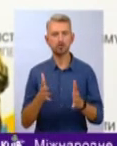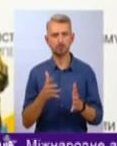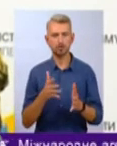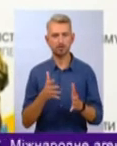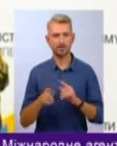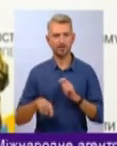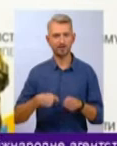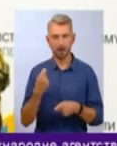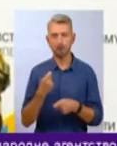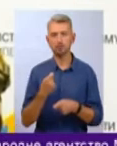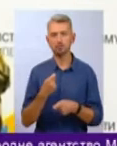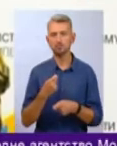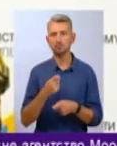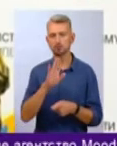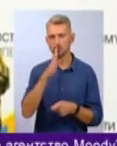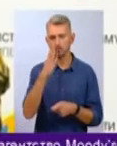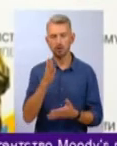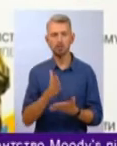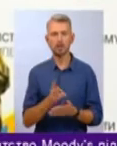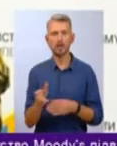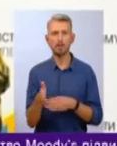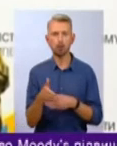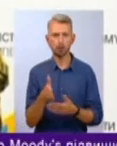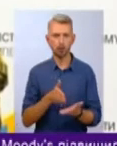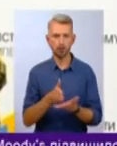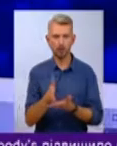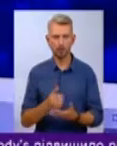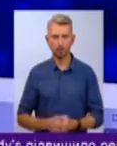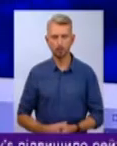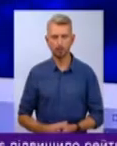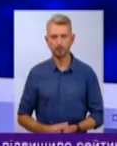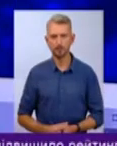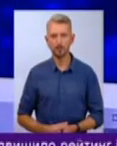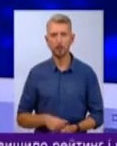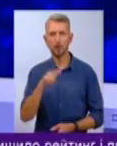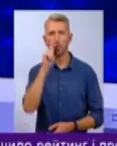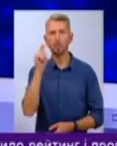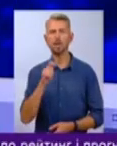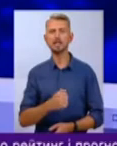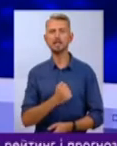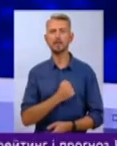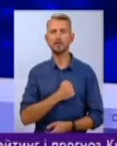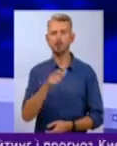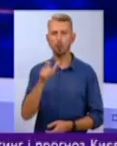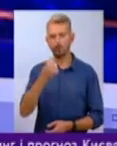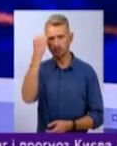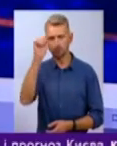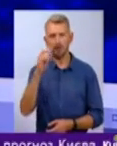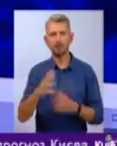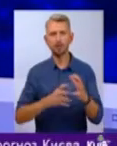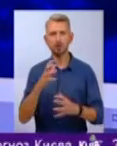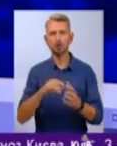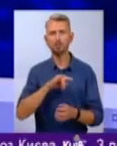окупанти понесли на Маріупольському напрямку. Український військовий тріумфував на